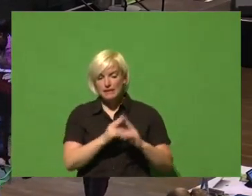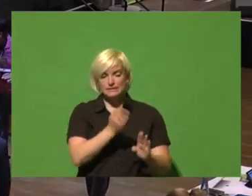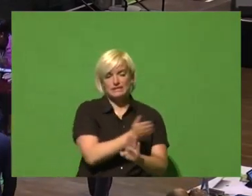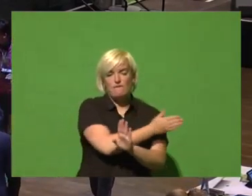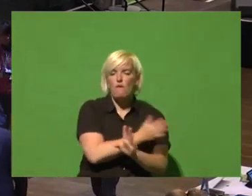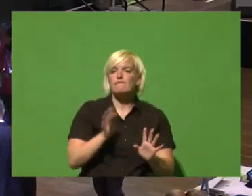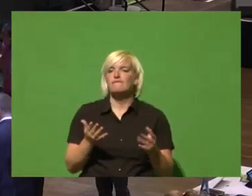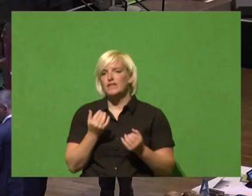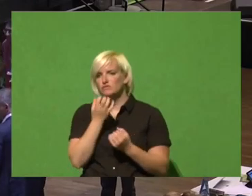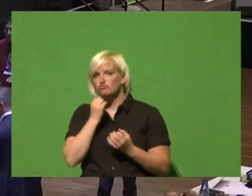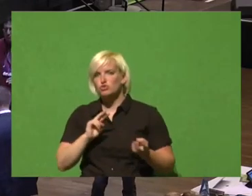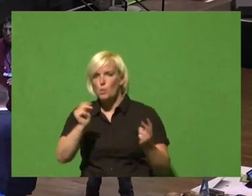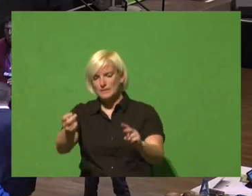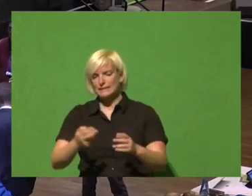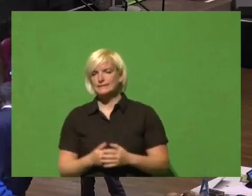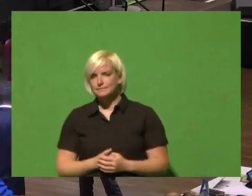schön.